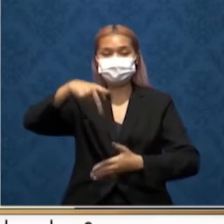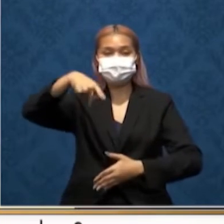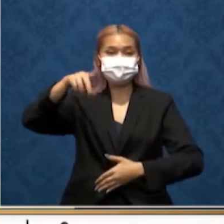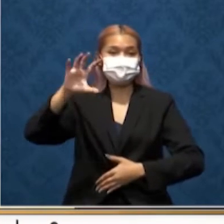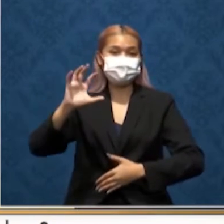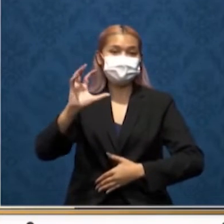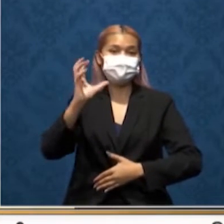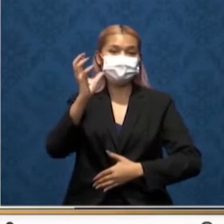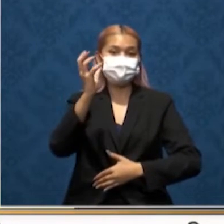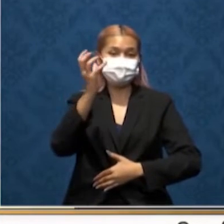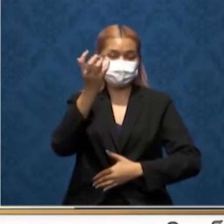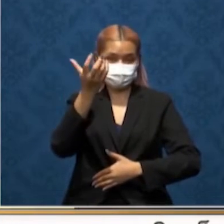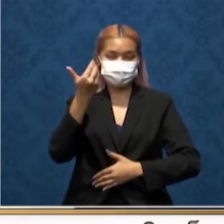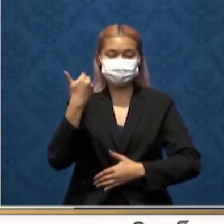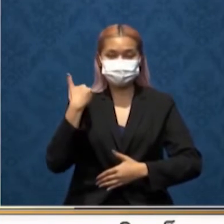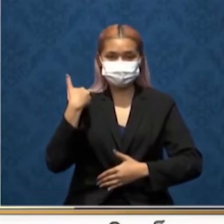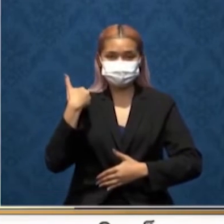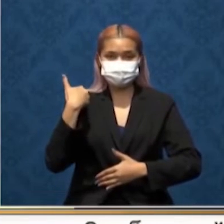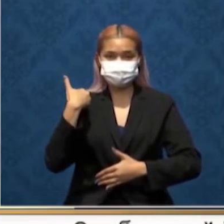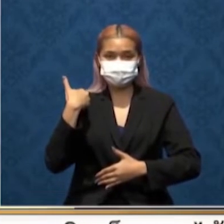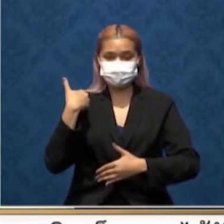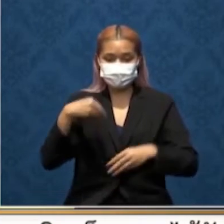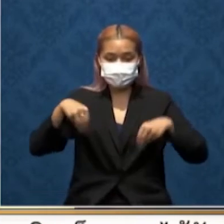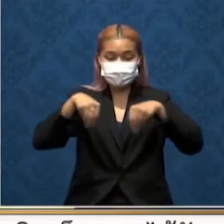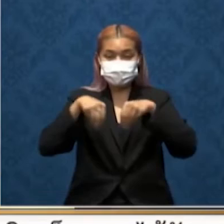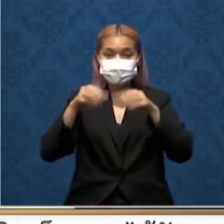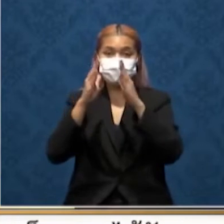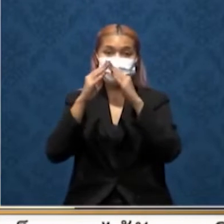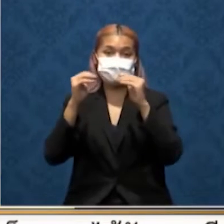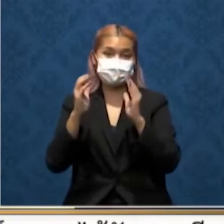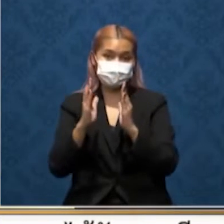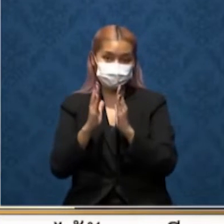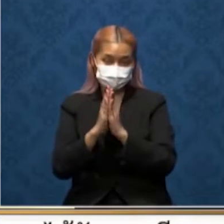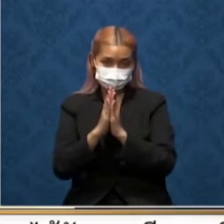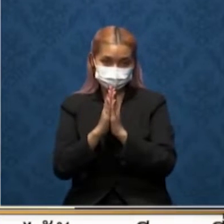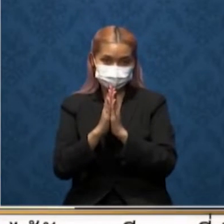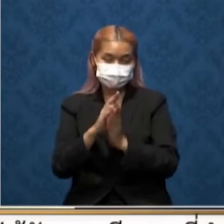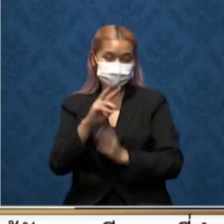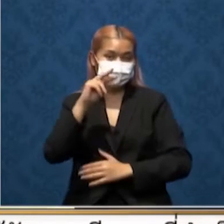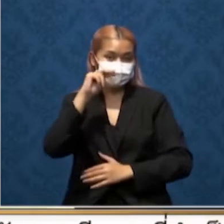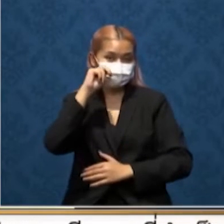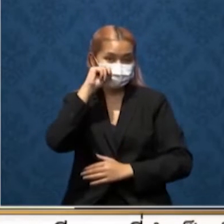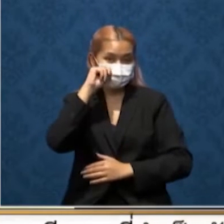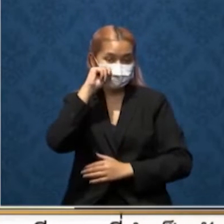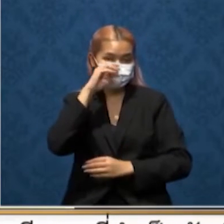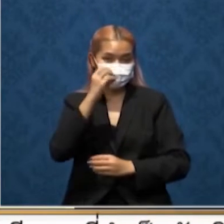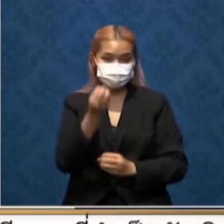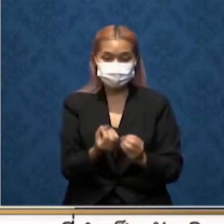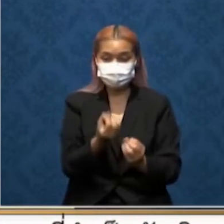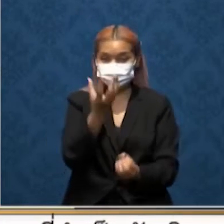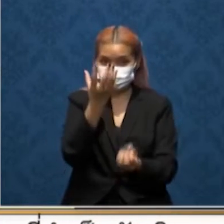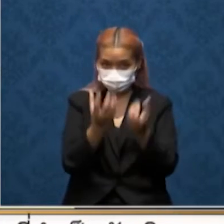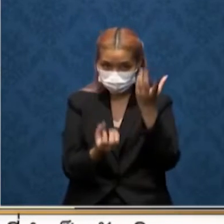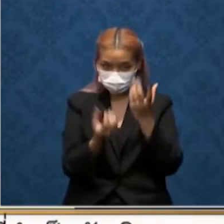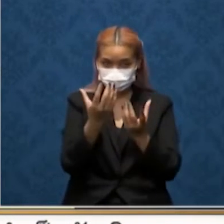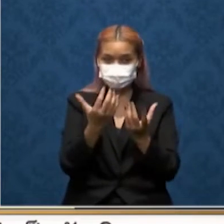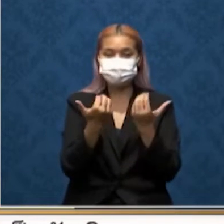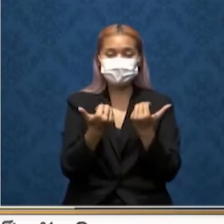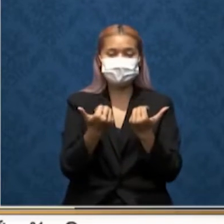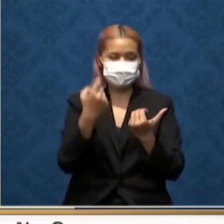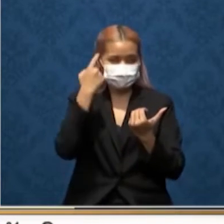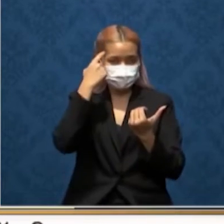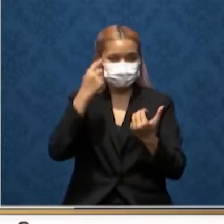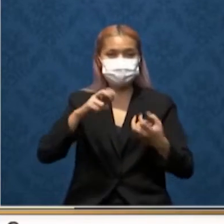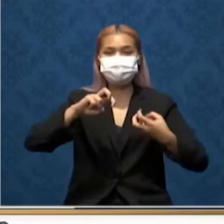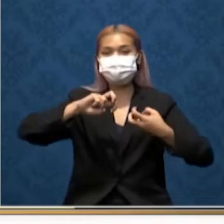องวิวนะครับที่ตำบลวัดจันทร์ถนนเส้นวังน้ำคูปากดอนครับเป็นอันตรายจากรถขนอ้อยรถกระบะแล้วก็รถในตอนกลางคืนนะครับ